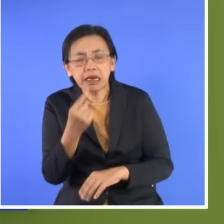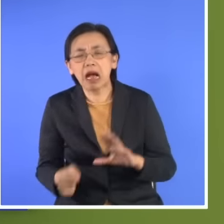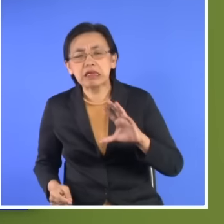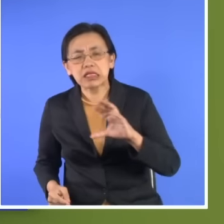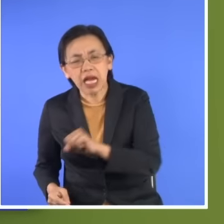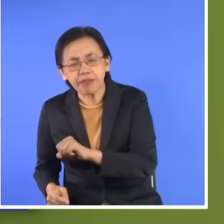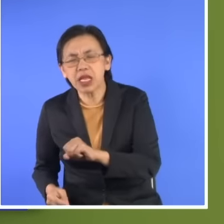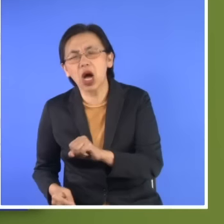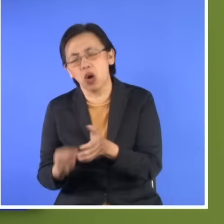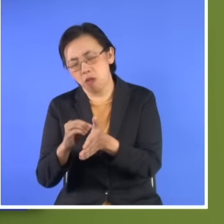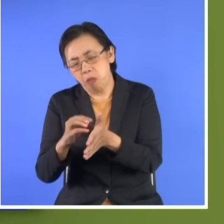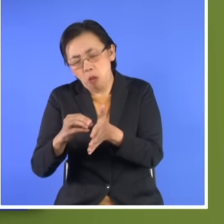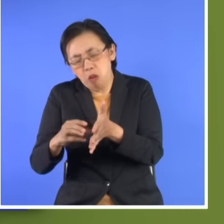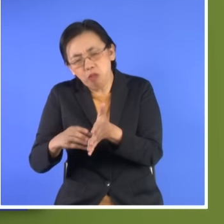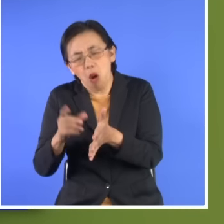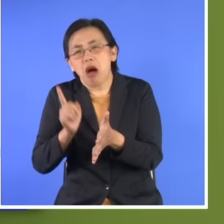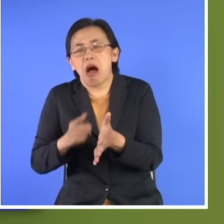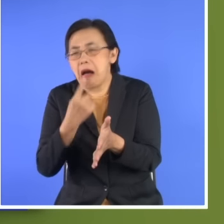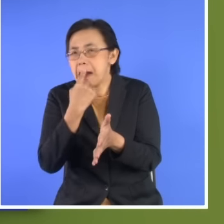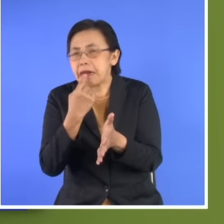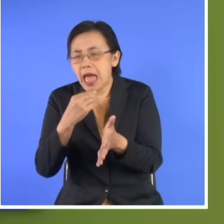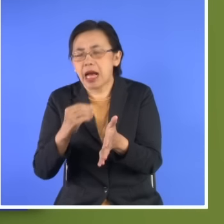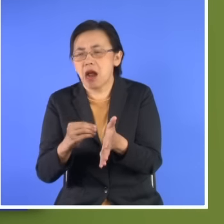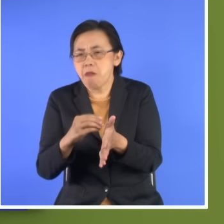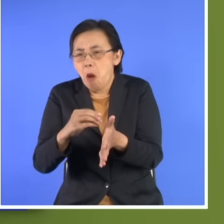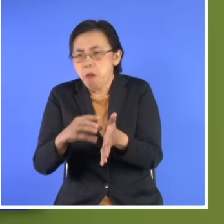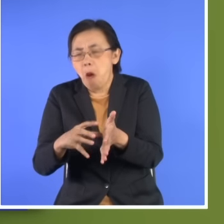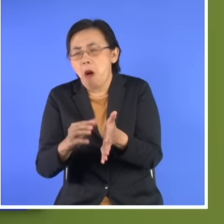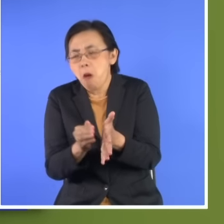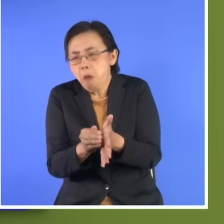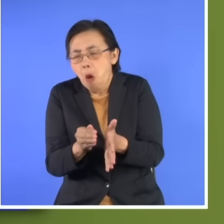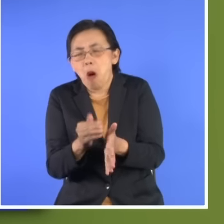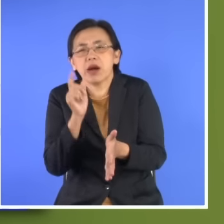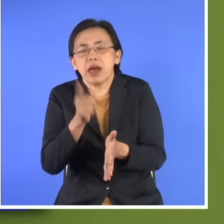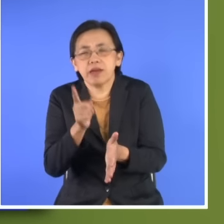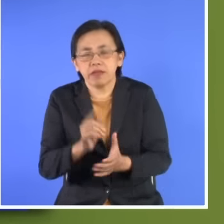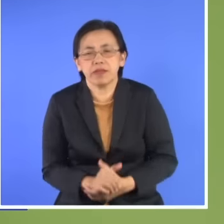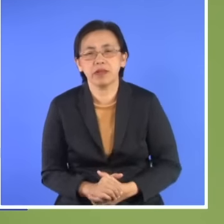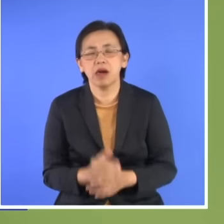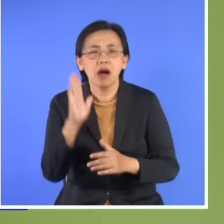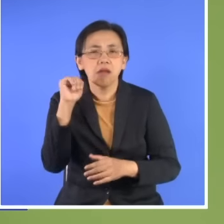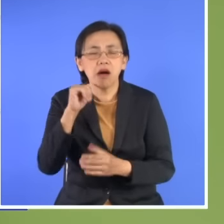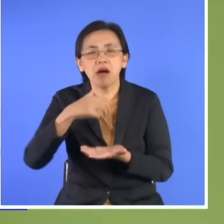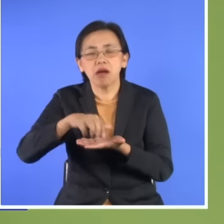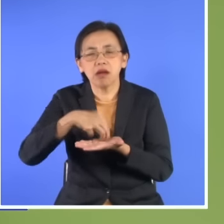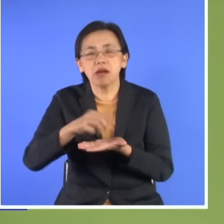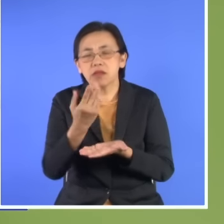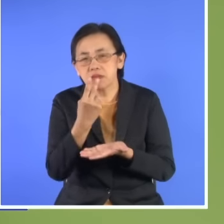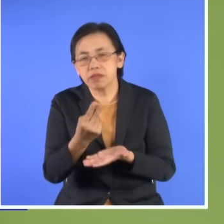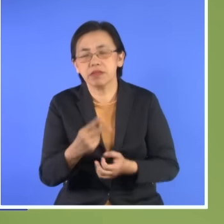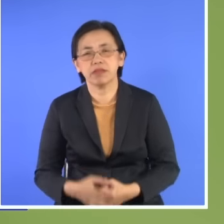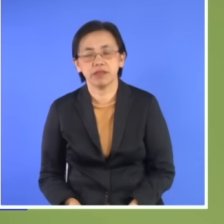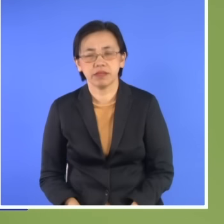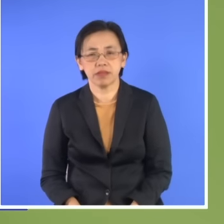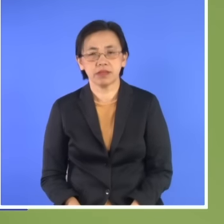ให้เนี่ยรับรองมือเนี่ยแดงมือนี่พองเลยนะอ้าฟังเสียงหน่อยพ่อของเด็กที่ที่ได้รับบาดเจ็บนะฮะ